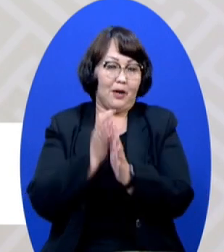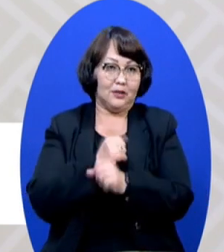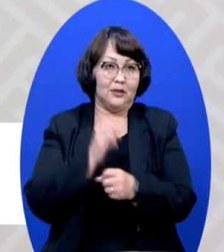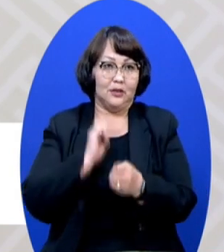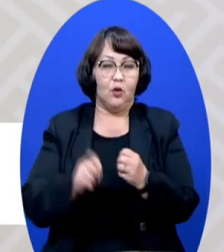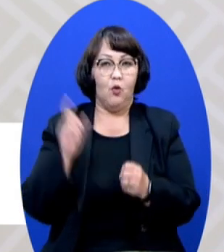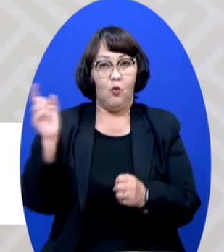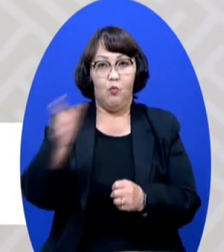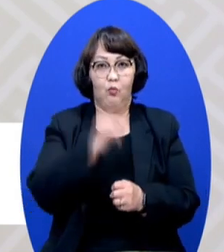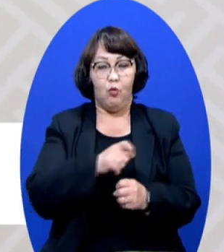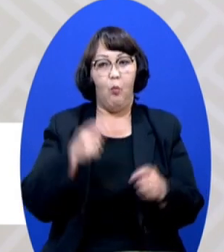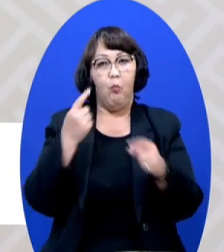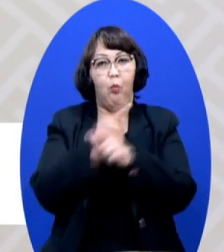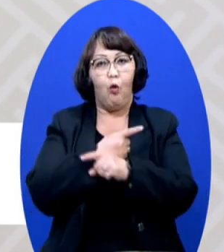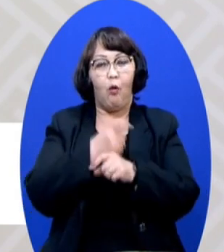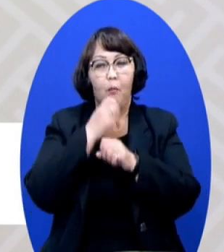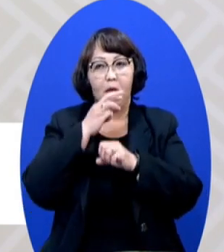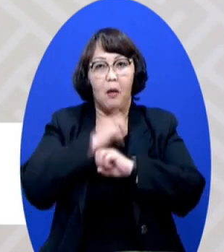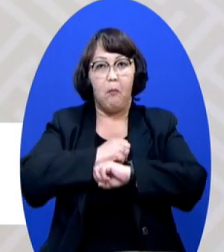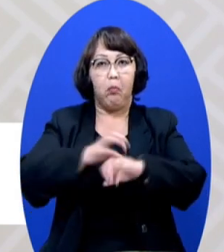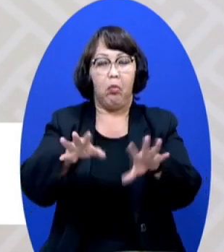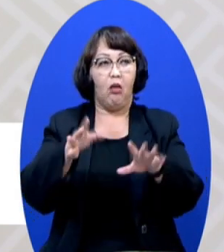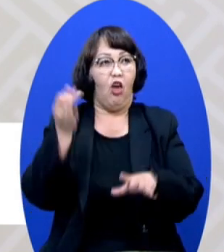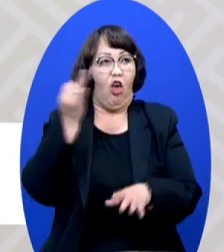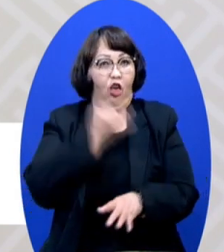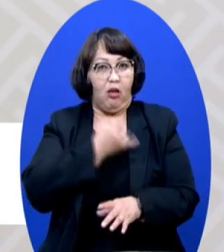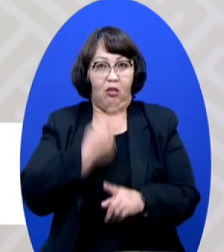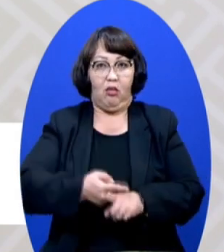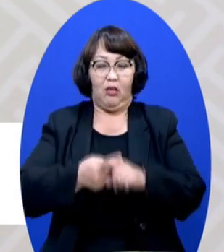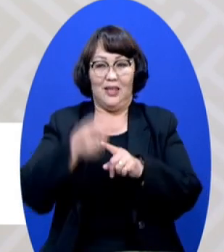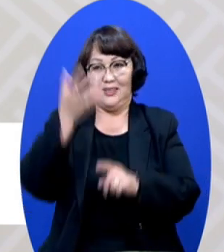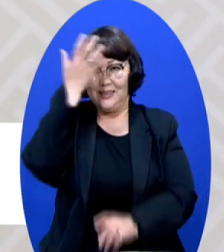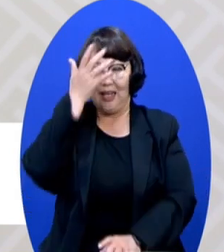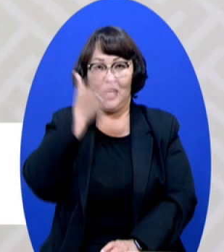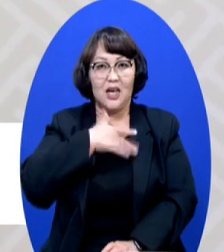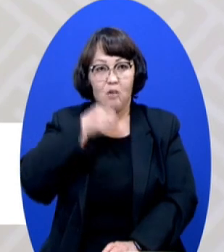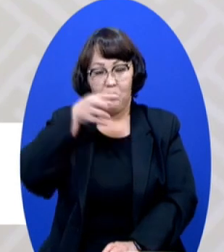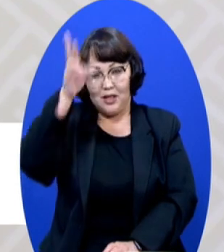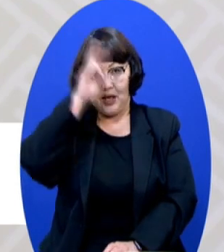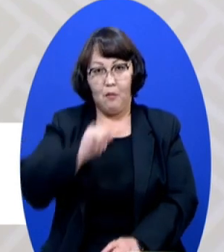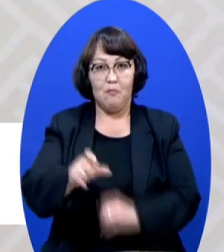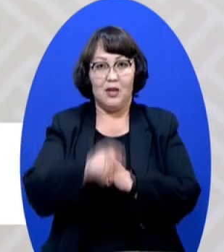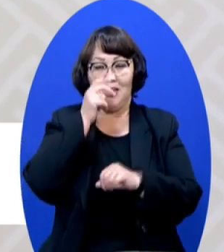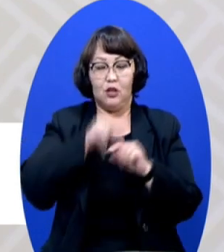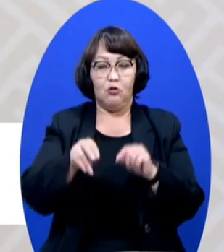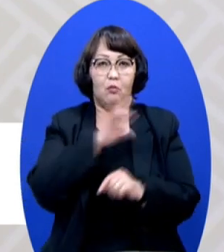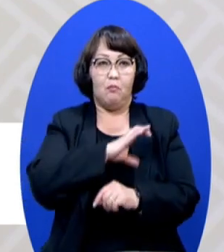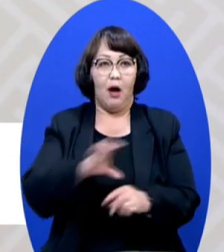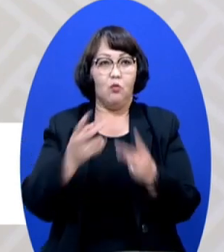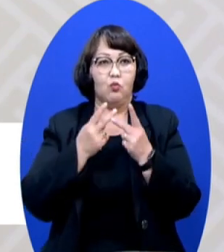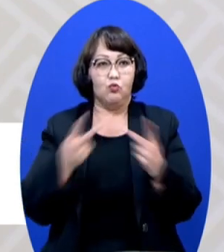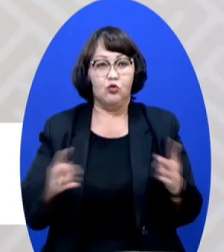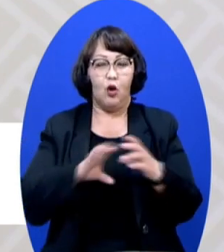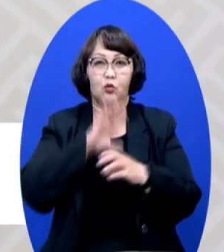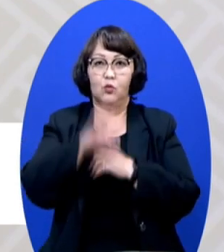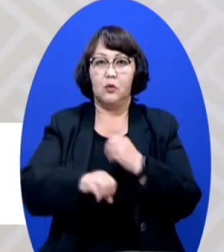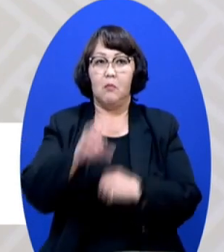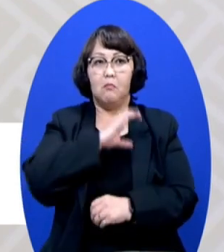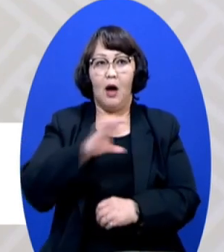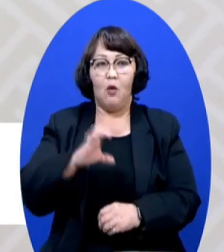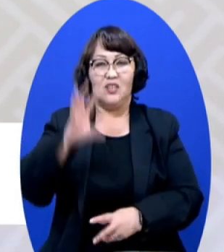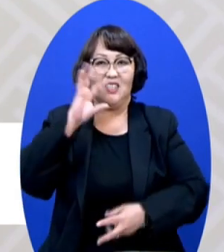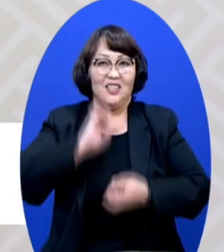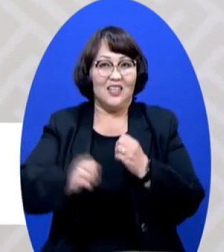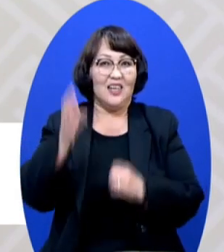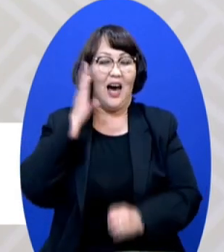дунд цуурхал буруу ойлголт нэмэгдсээр байгаа нь засгийн газар, эрүүл мэндийн яам, мэргэжлийн хяналтын ерөнхий газар, үндэсний болоод олон улсын байгууллагуудын авч